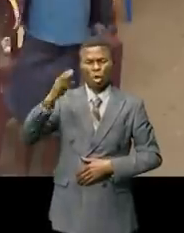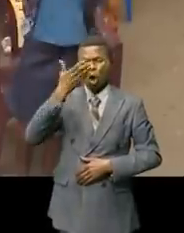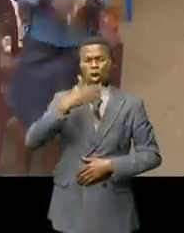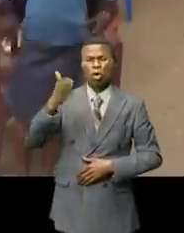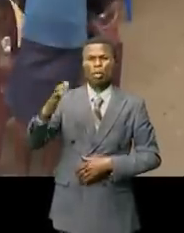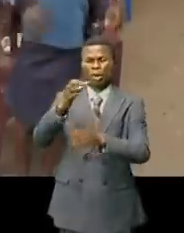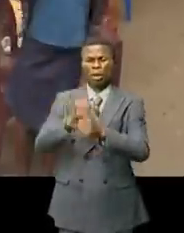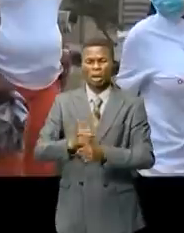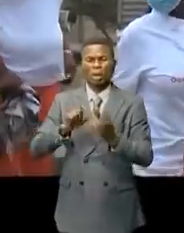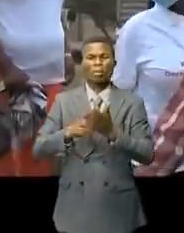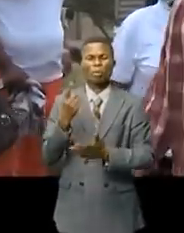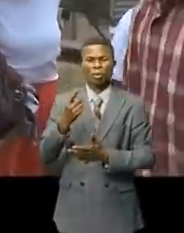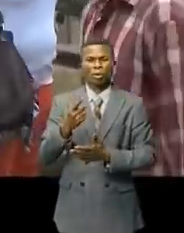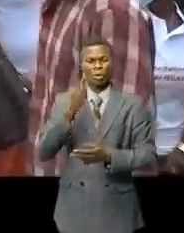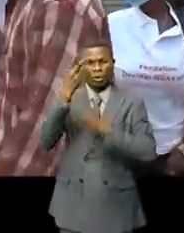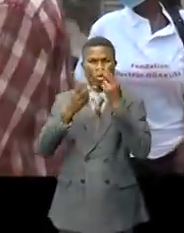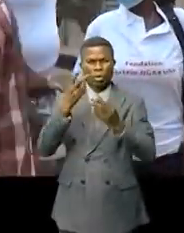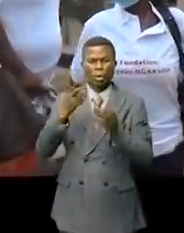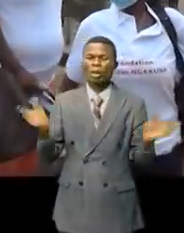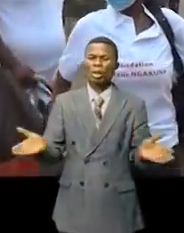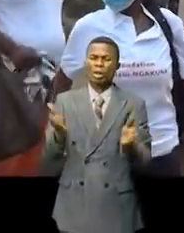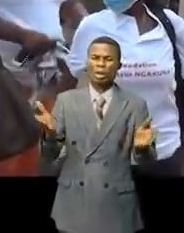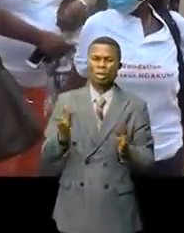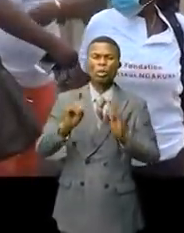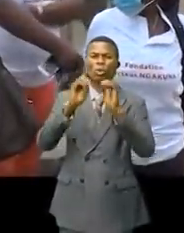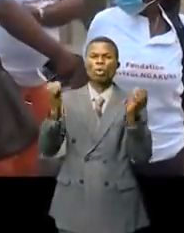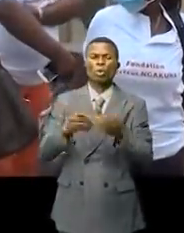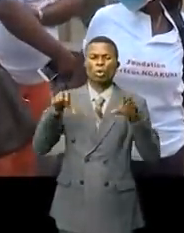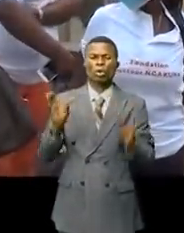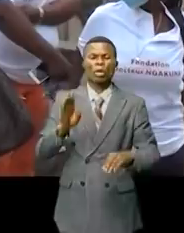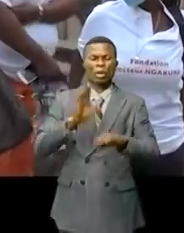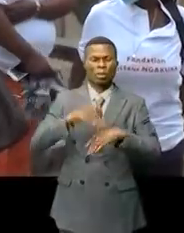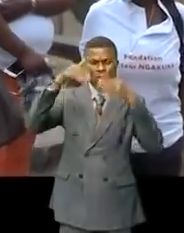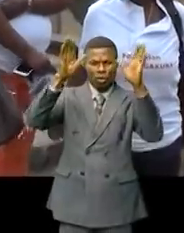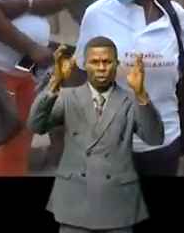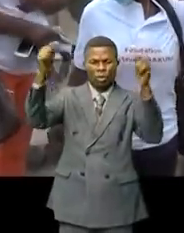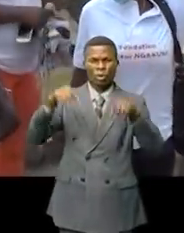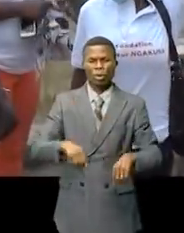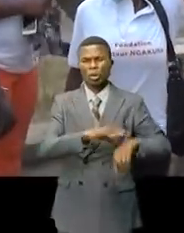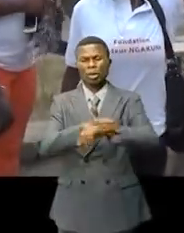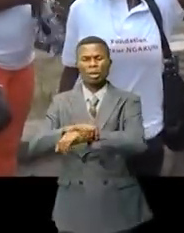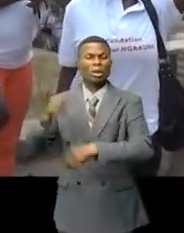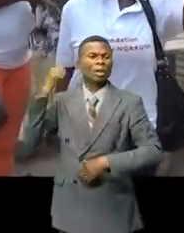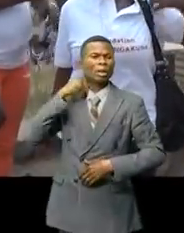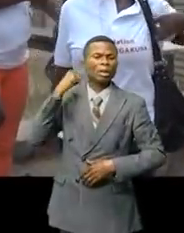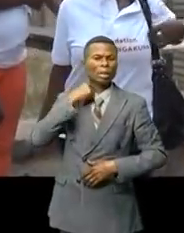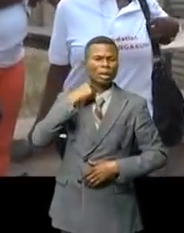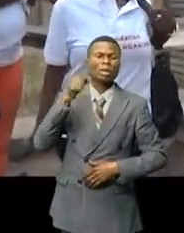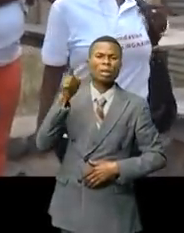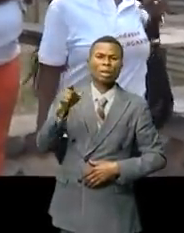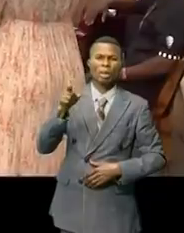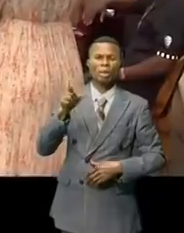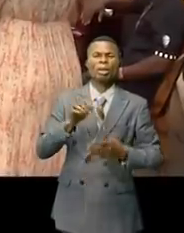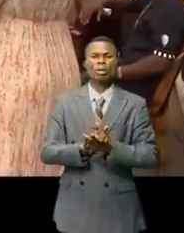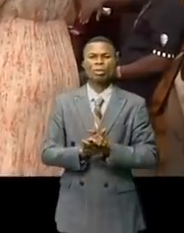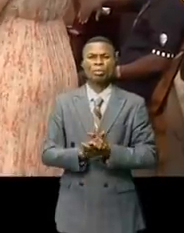pour la première fois la visite de réconfort de la délégation des congolais de l'étranger conduite par les docteurs da cunha et s'immisce